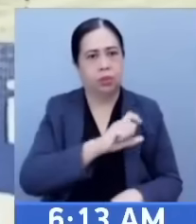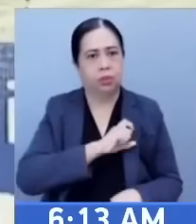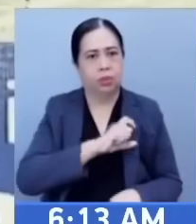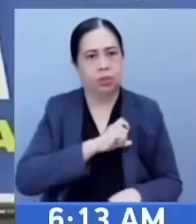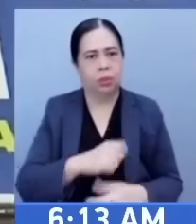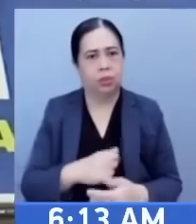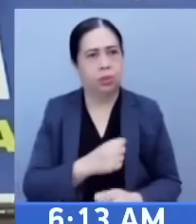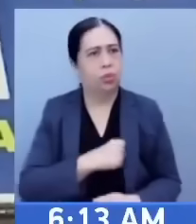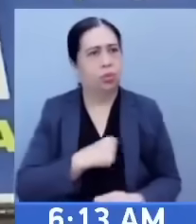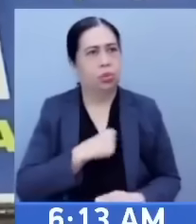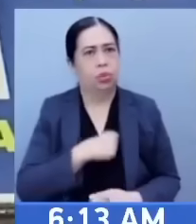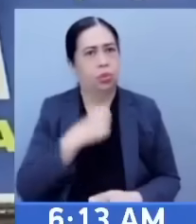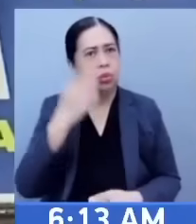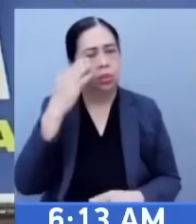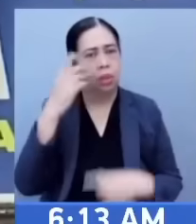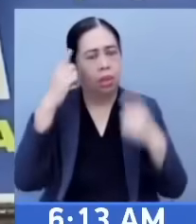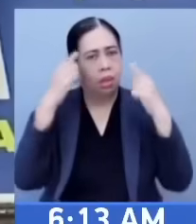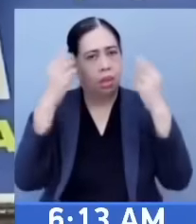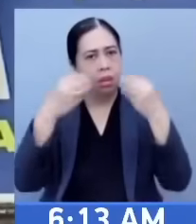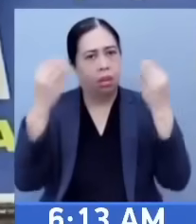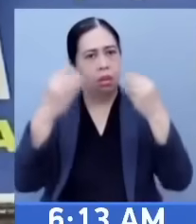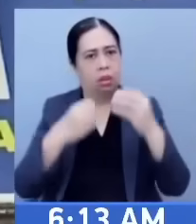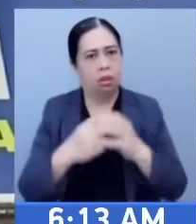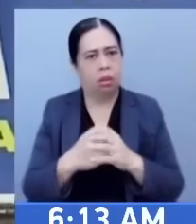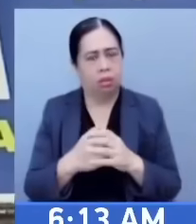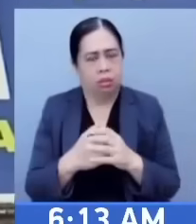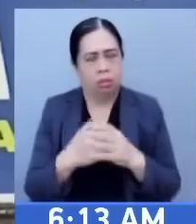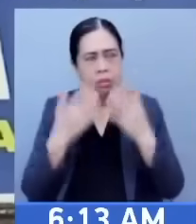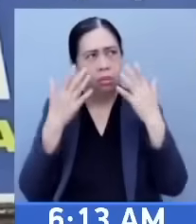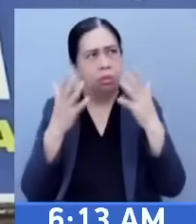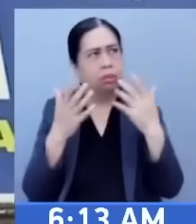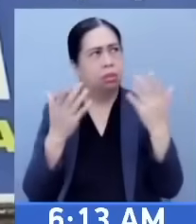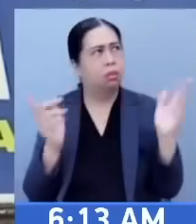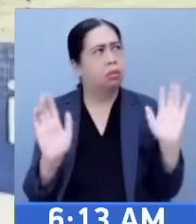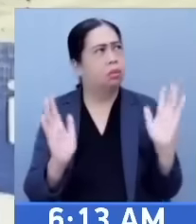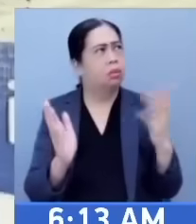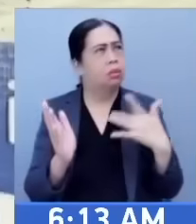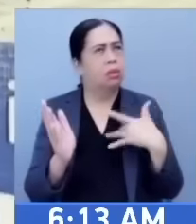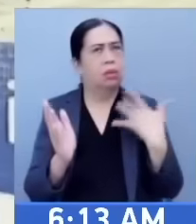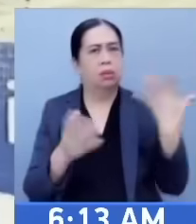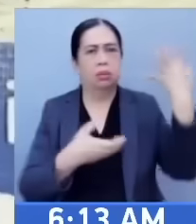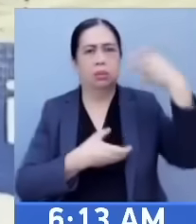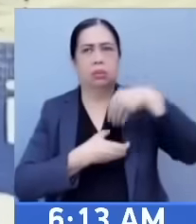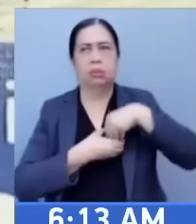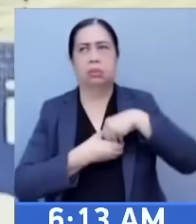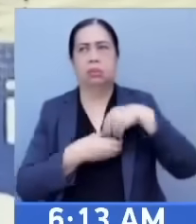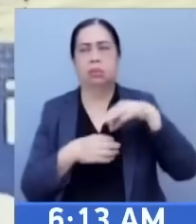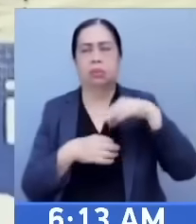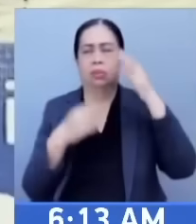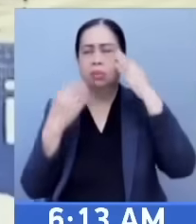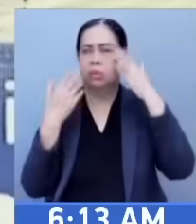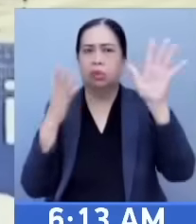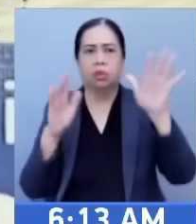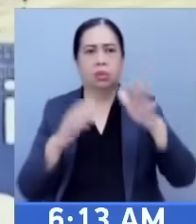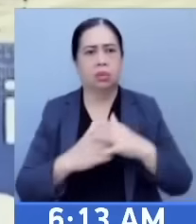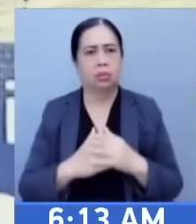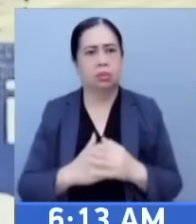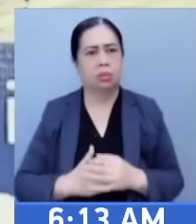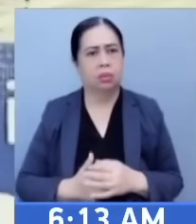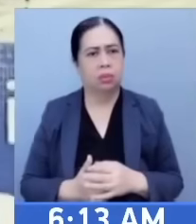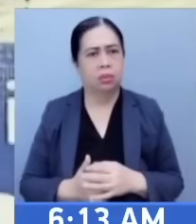sinasadya eh. Basta nagugulat lang po ako parang may biglang mga sumasanib. Hindi ko alam yun eh. Gulat lang